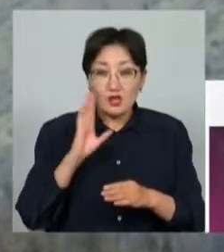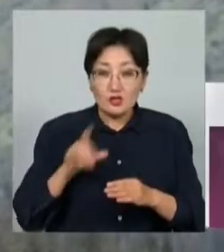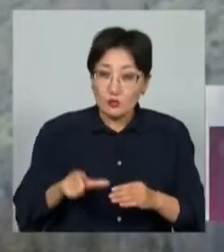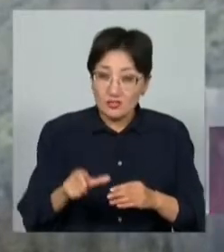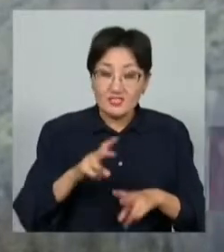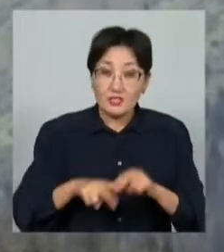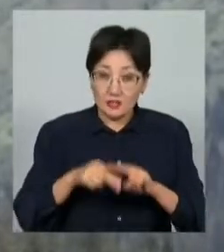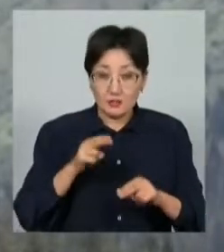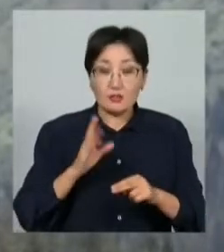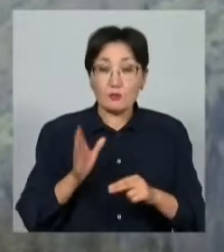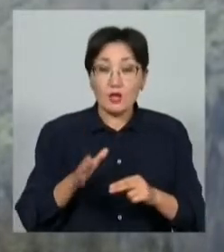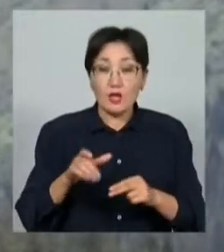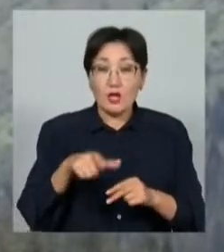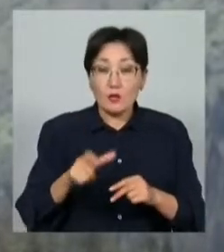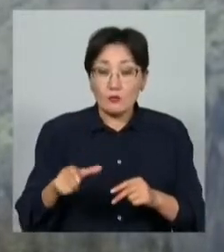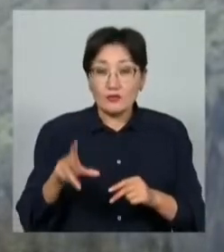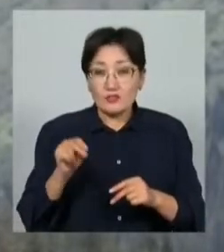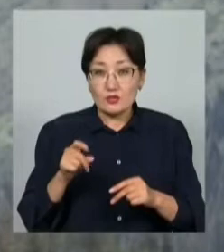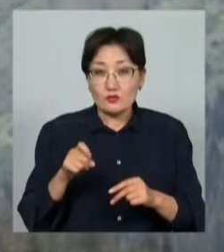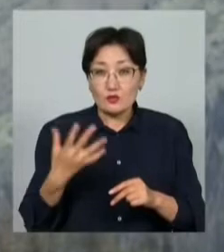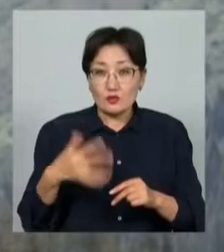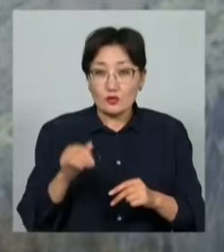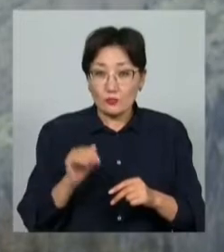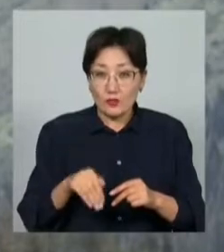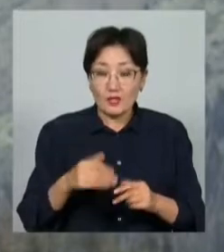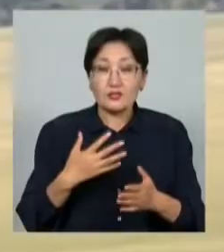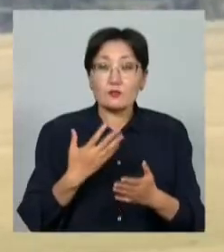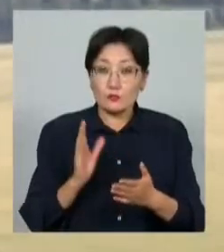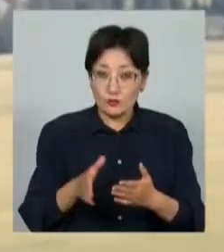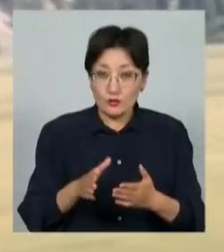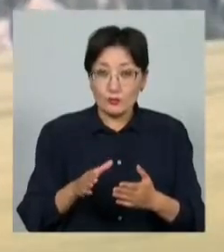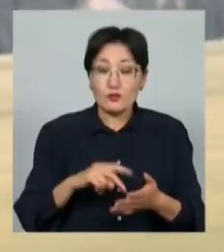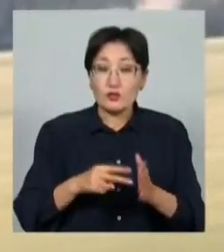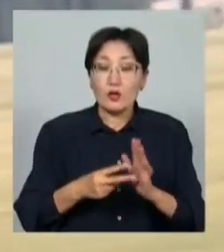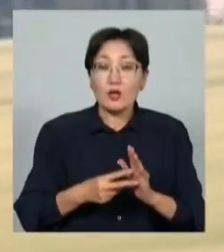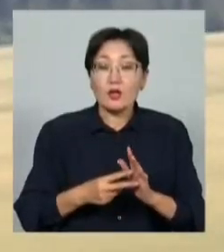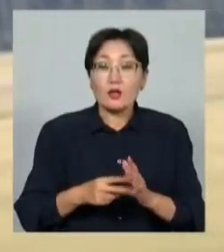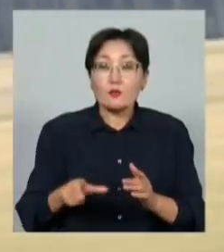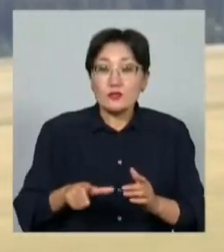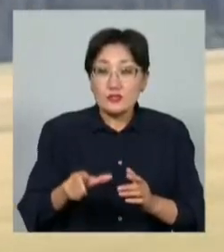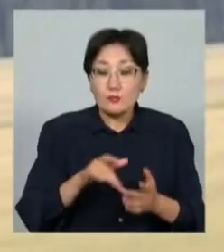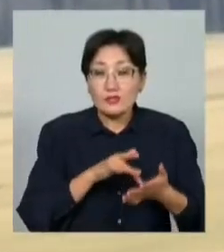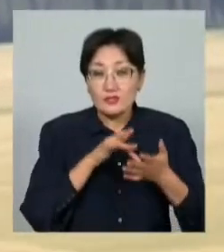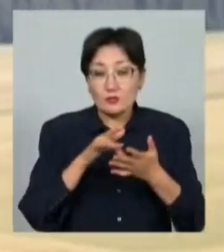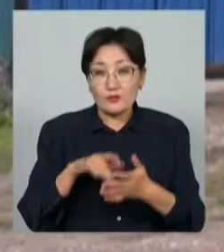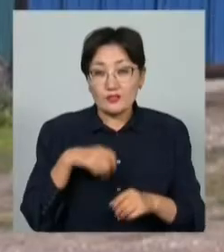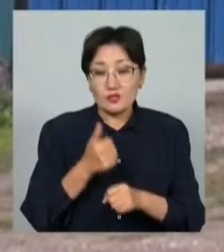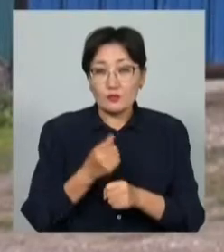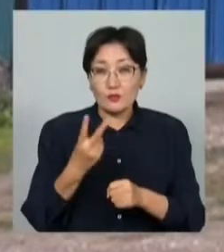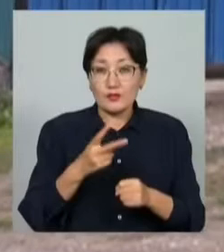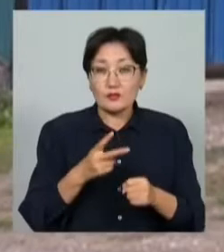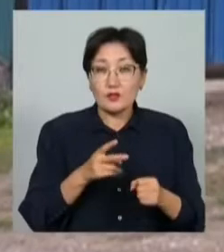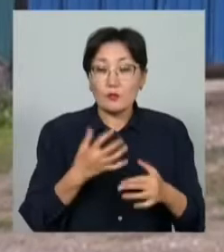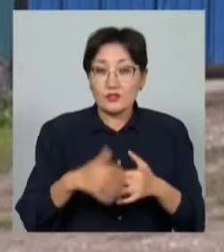жасалса, адам саны 150 мыңға дейін жетеді деп жоспарлап отырмыз. Көлсай мен Қайыңдыға жол тартқан туристер негізінен екі